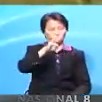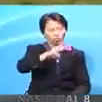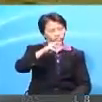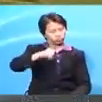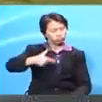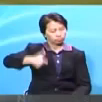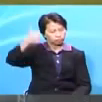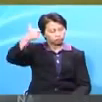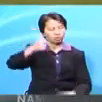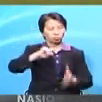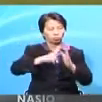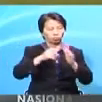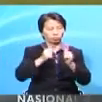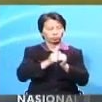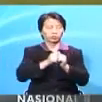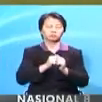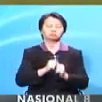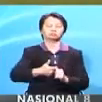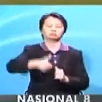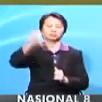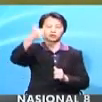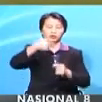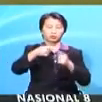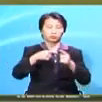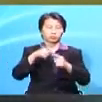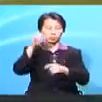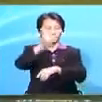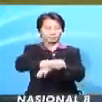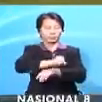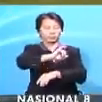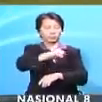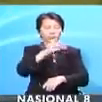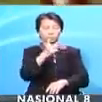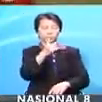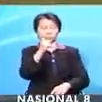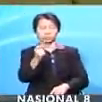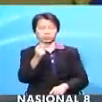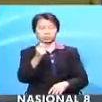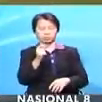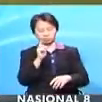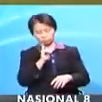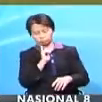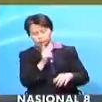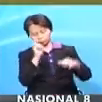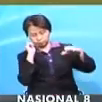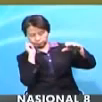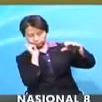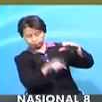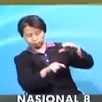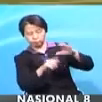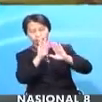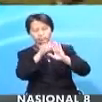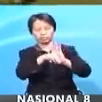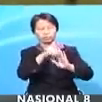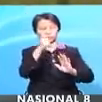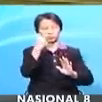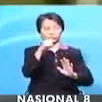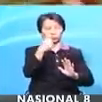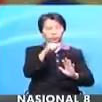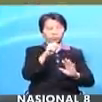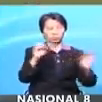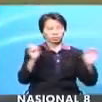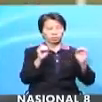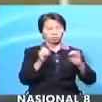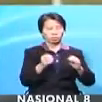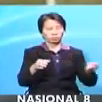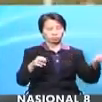harimau melaya itu dimulaikan dengan langkah kanan apabila penyerang jerite Amri Yahya meledak gol pertama perlawanan pada menit ke-10 tidak